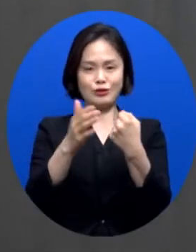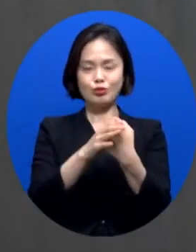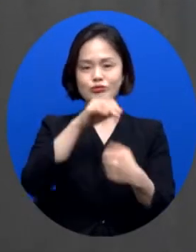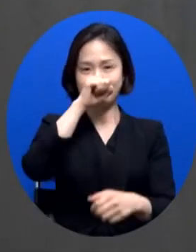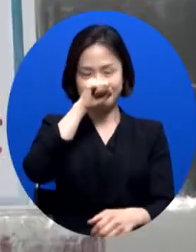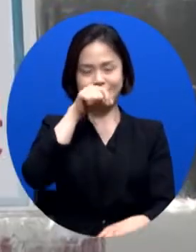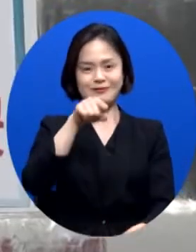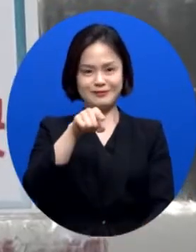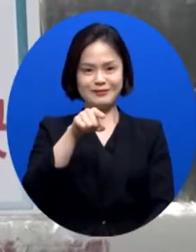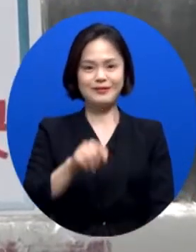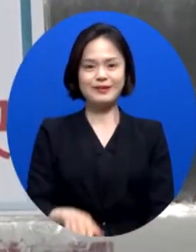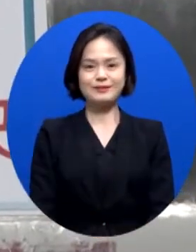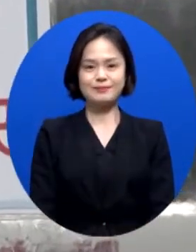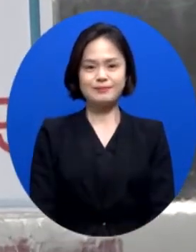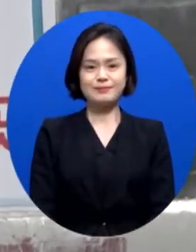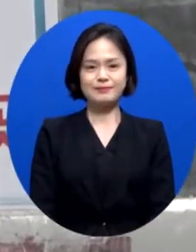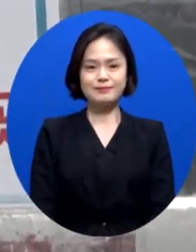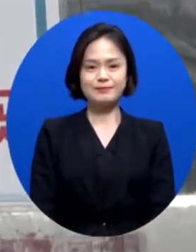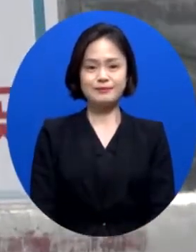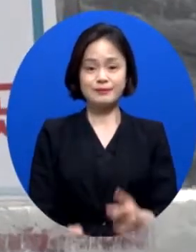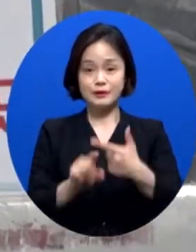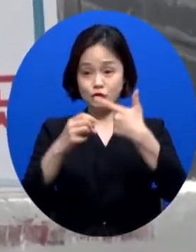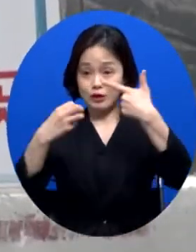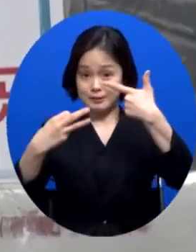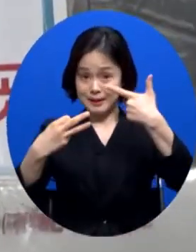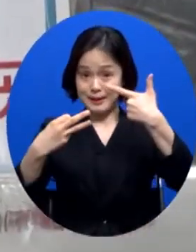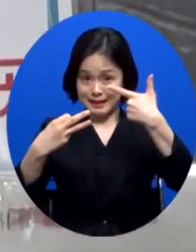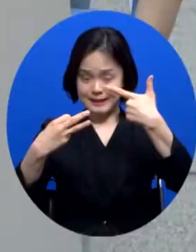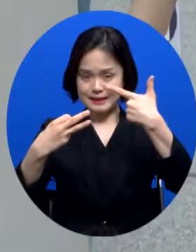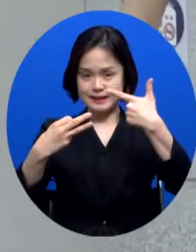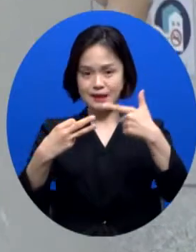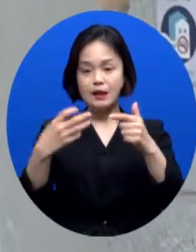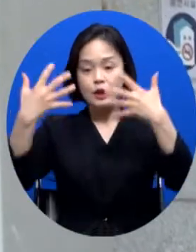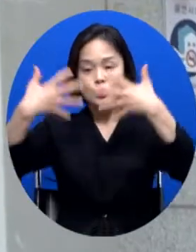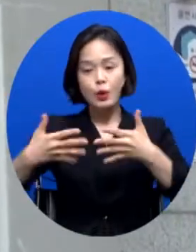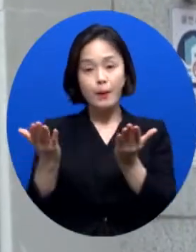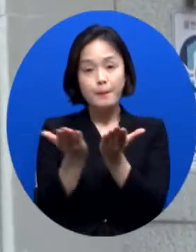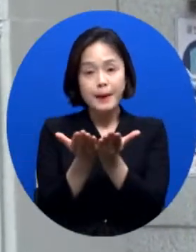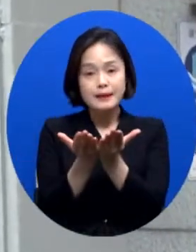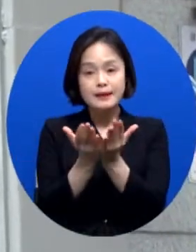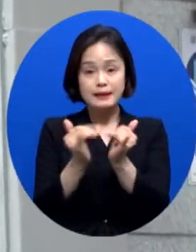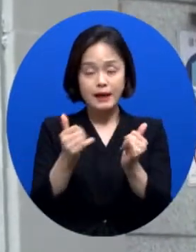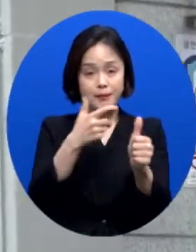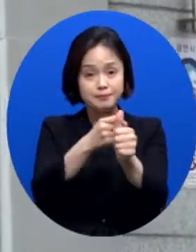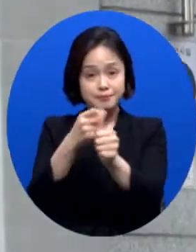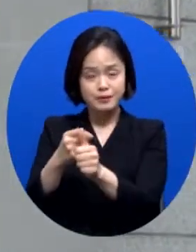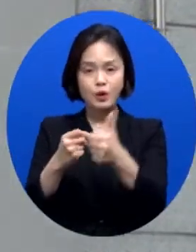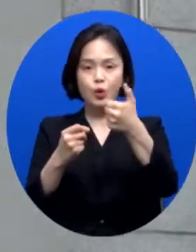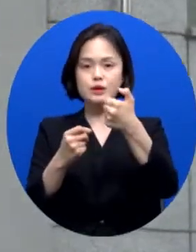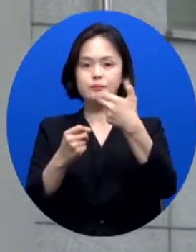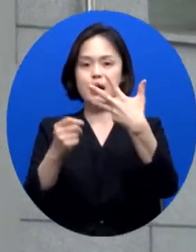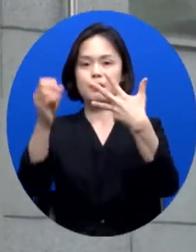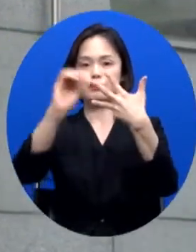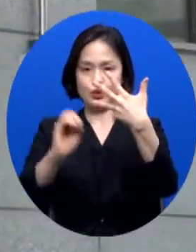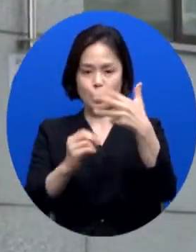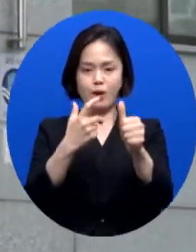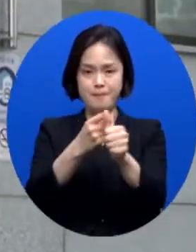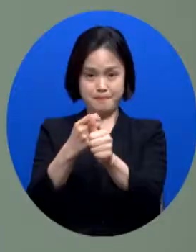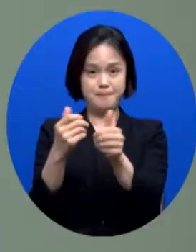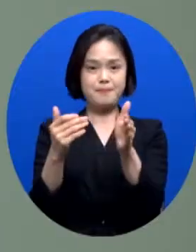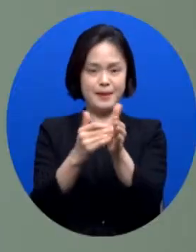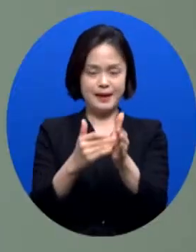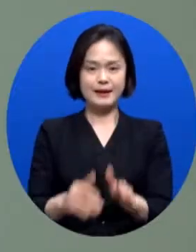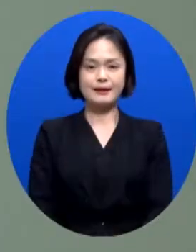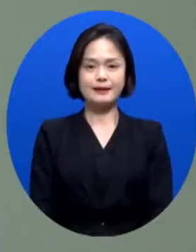예. 13일까지 얀센 백신 접종 대상자의 58%가 접종을 완료했습니다. 얀센 백신 접종